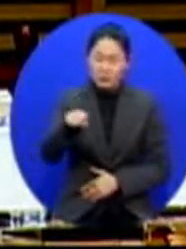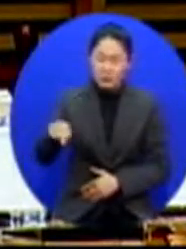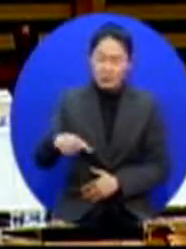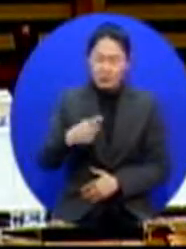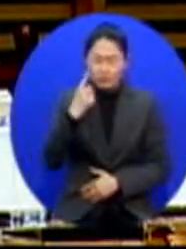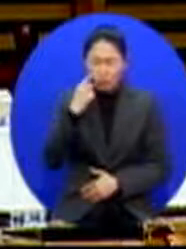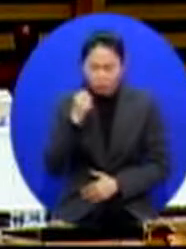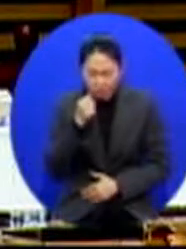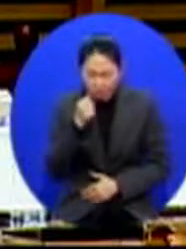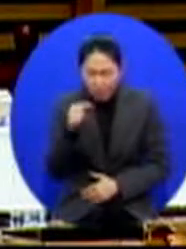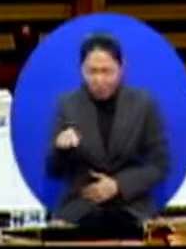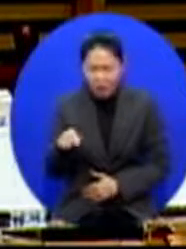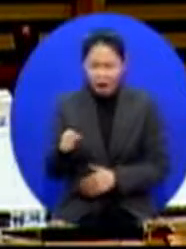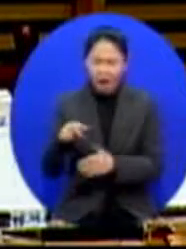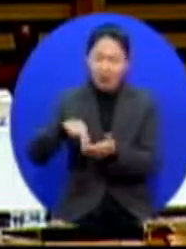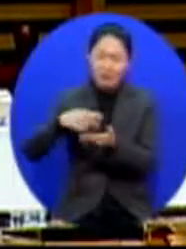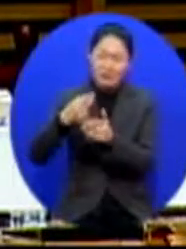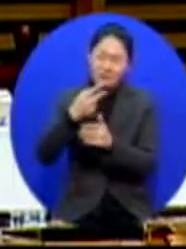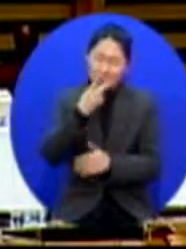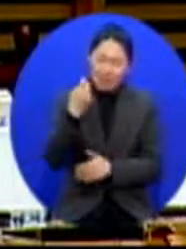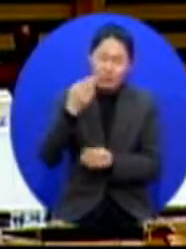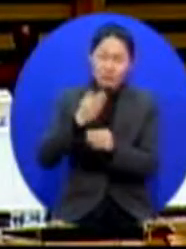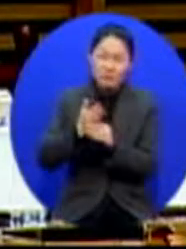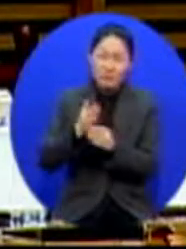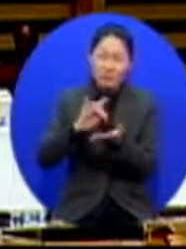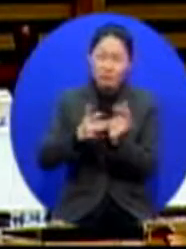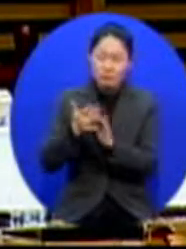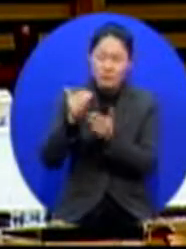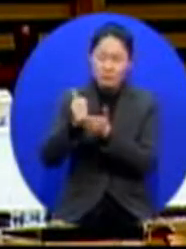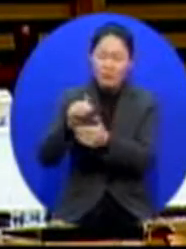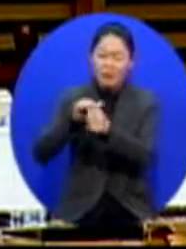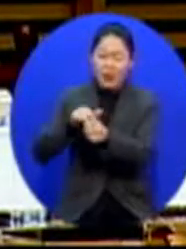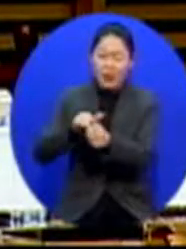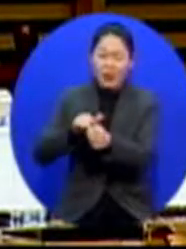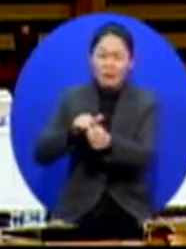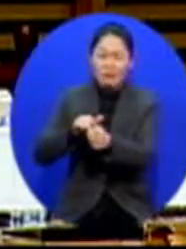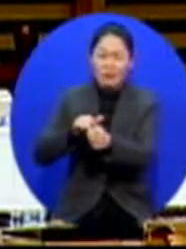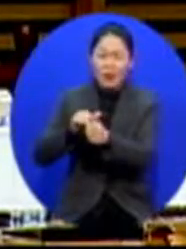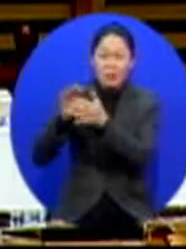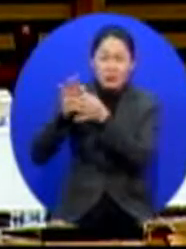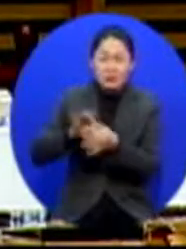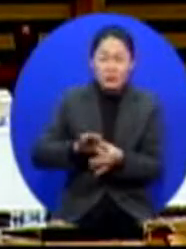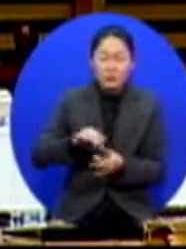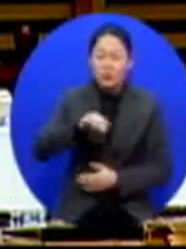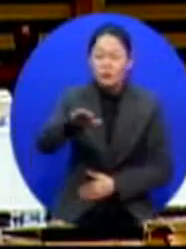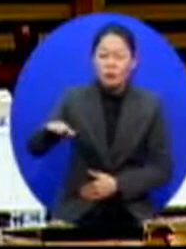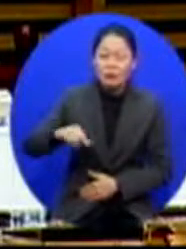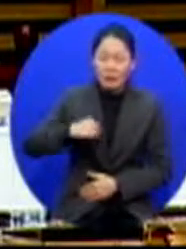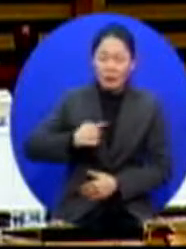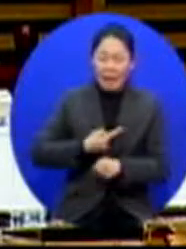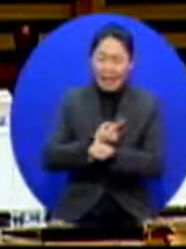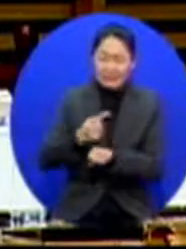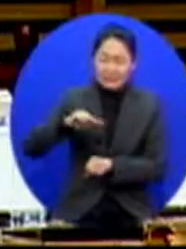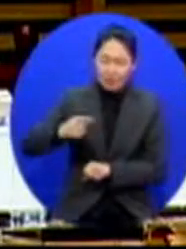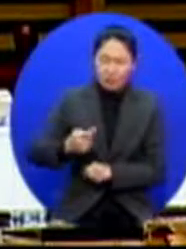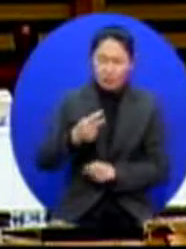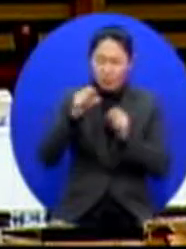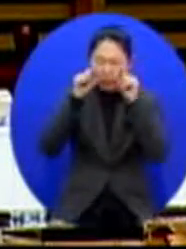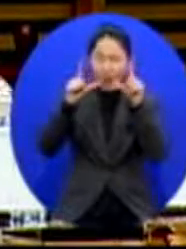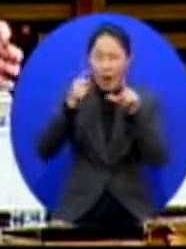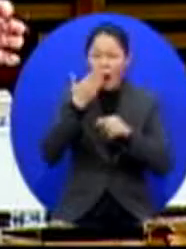계속 깨어 오시면서 너희가 나와 함께 1시간도 이렇게 깨어 있을 수 없던 야